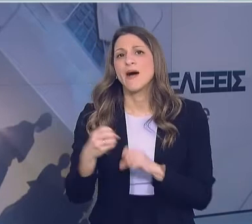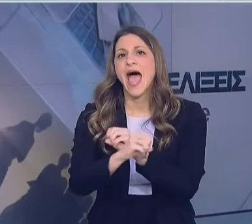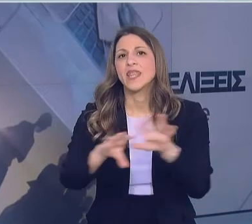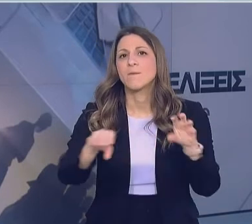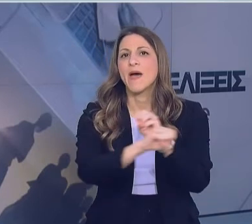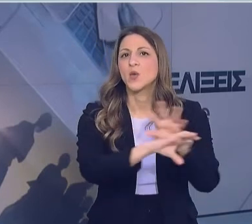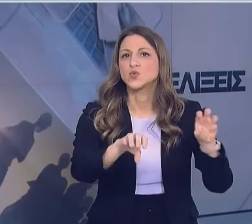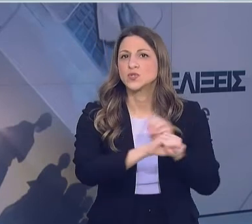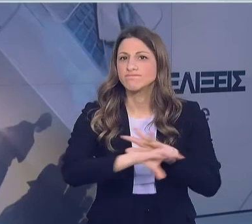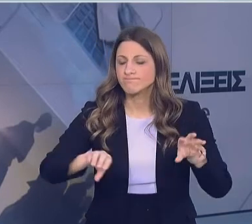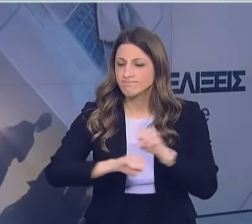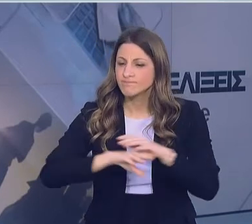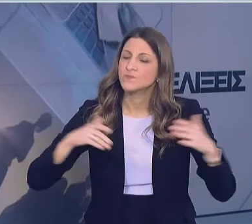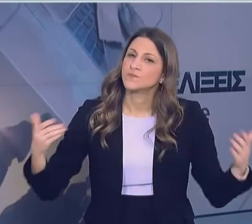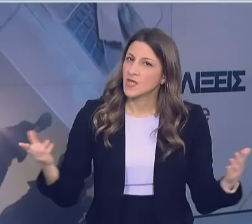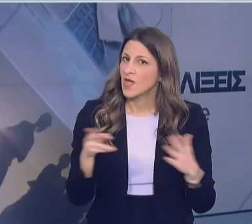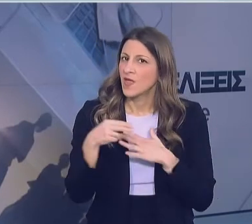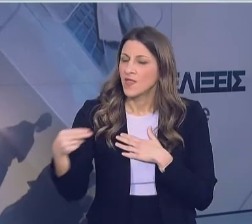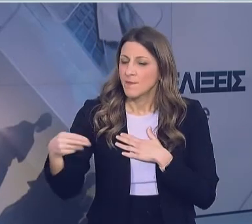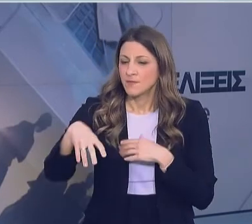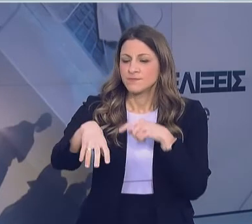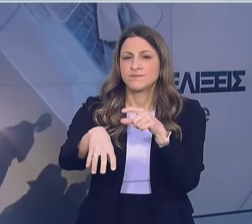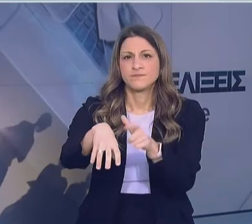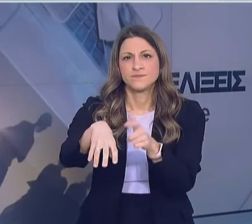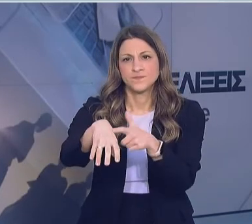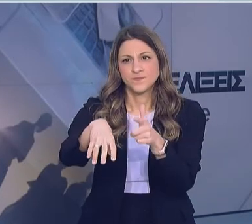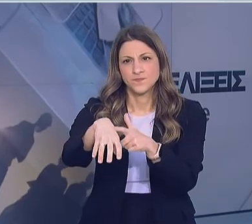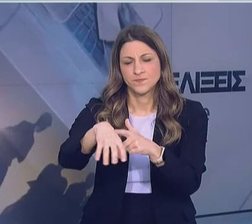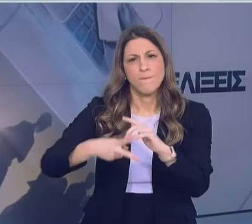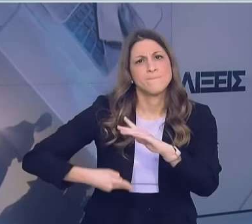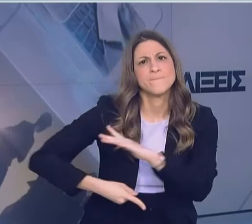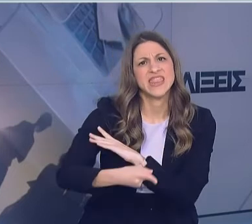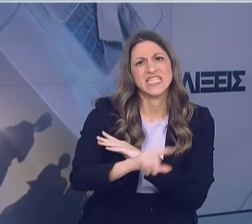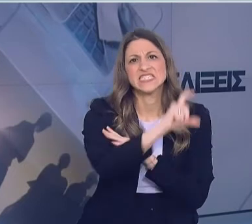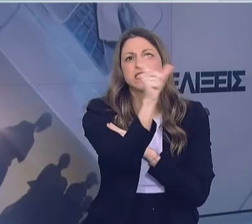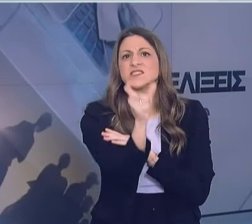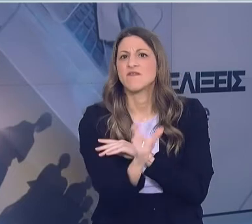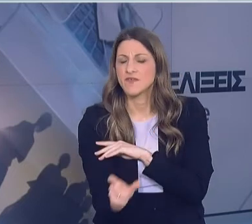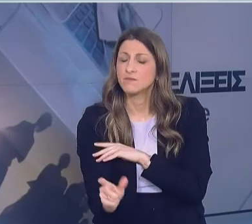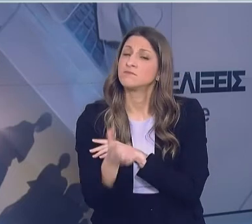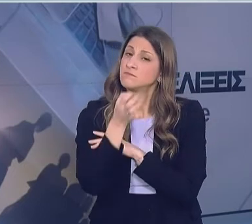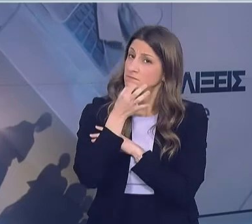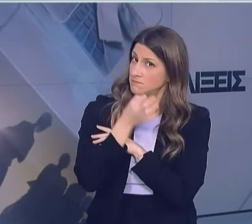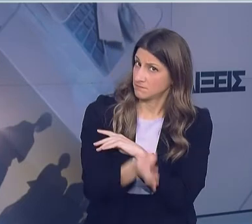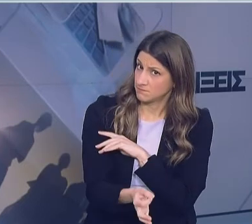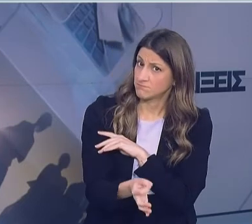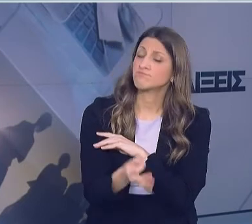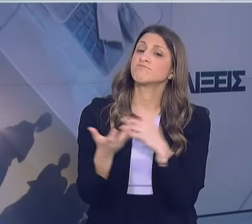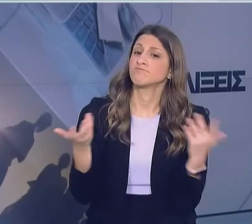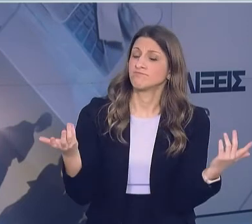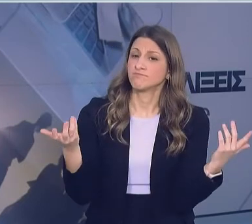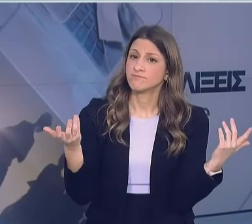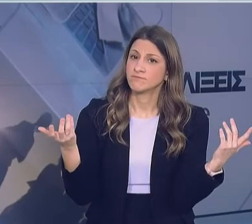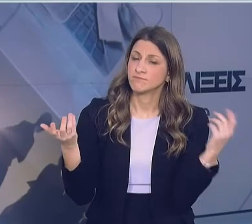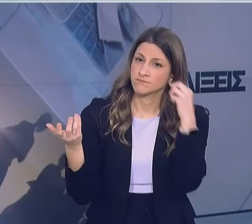ενημέρωσης, όσο αφορά την δομή μεταναστών στη Ριτσόνα, θα πω απλά ότι